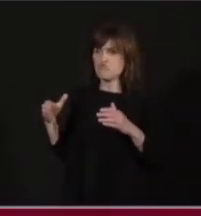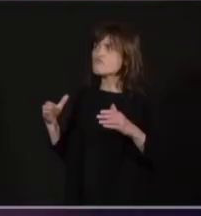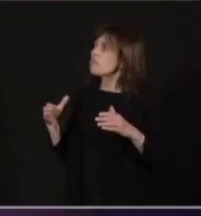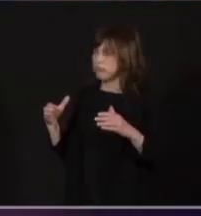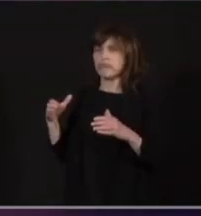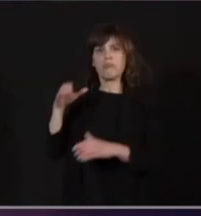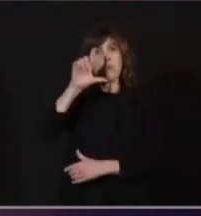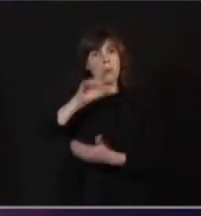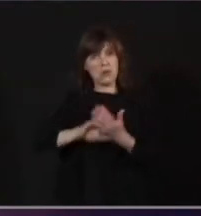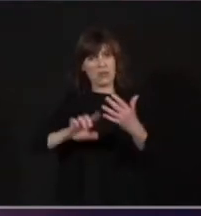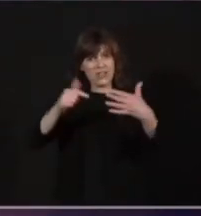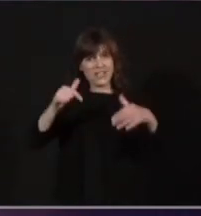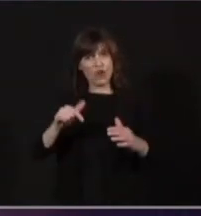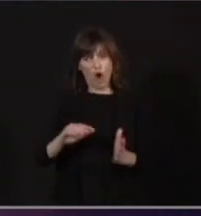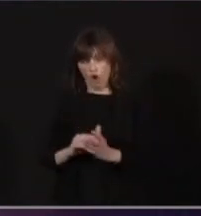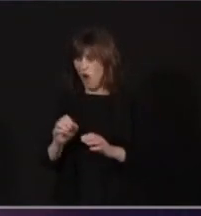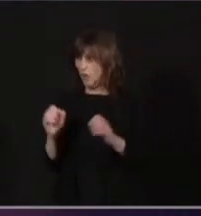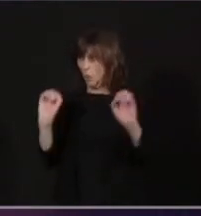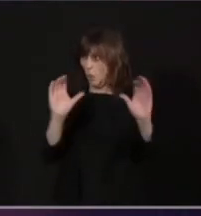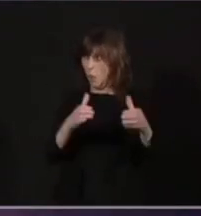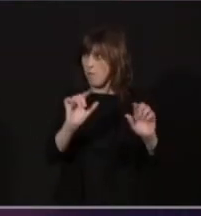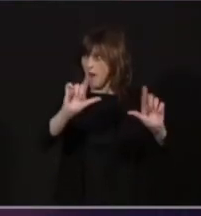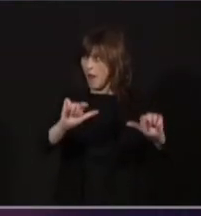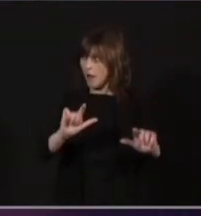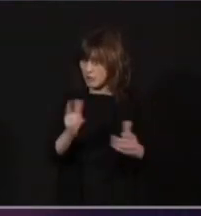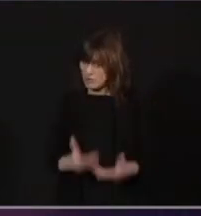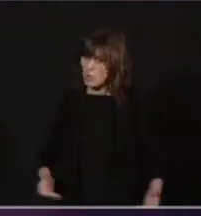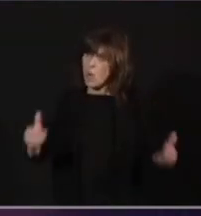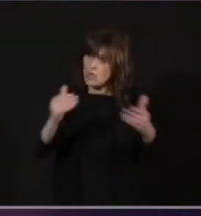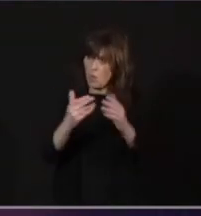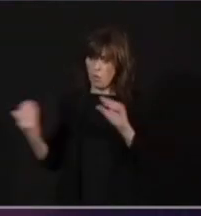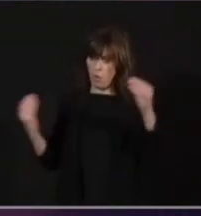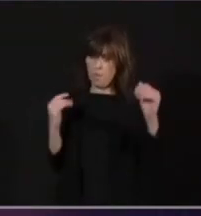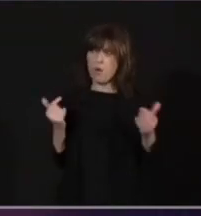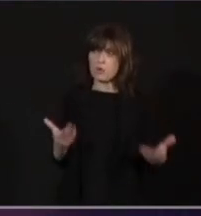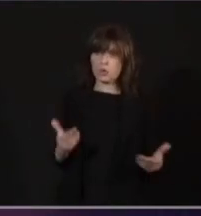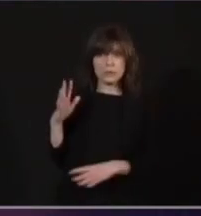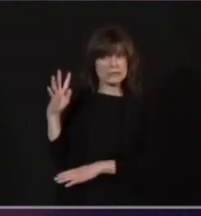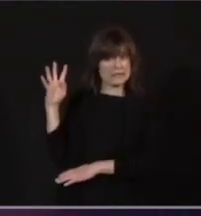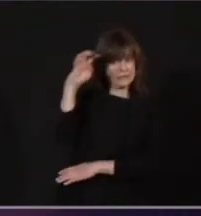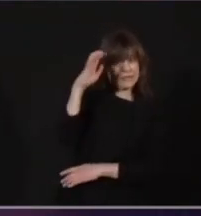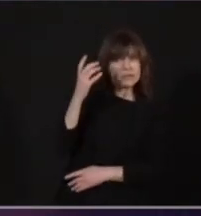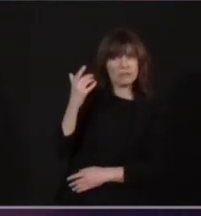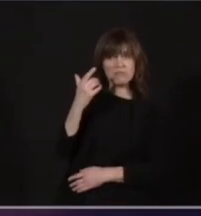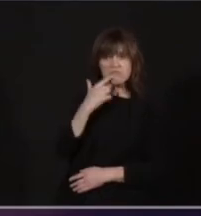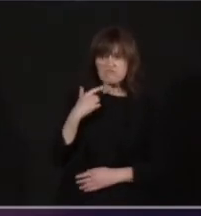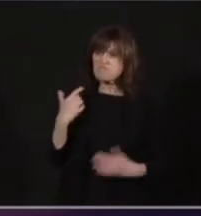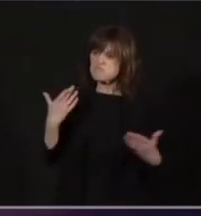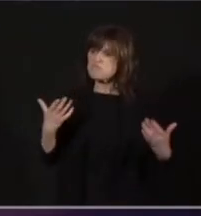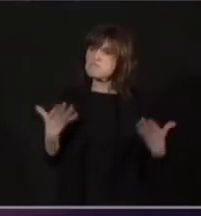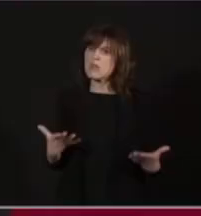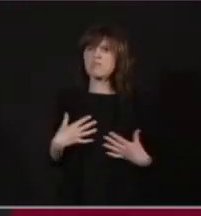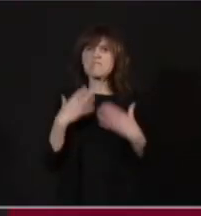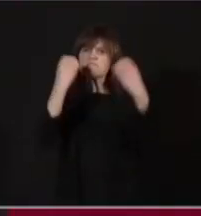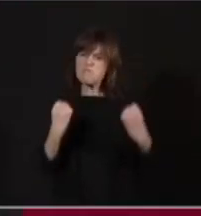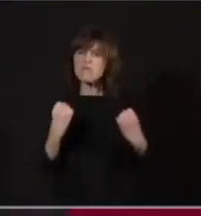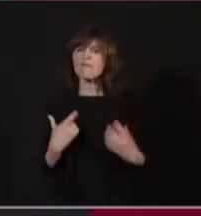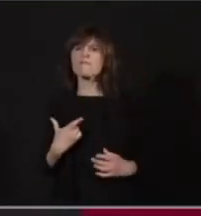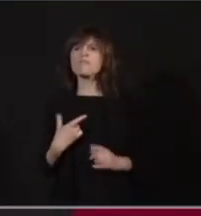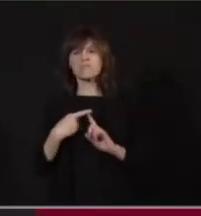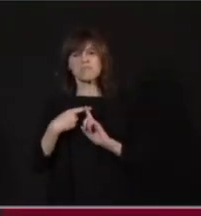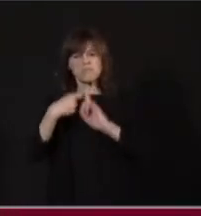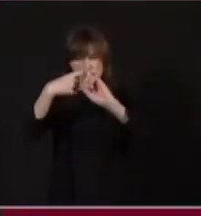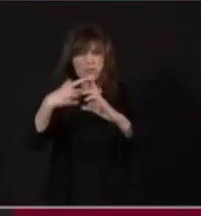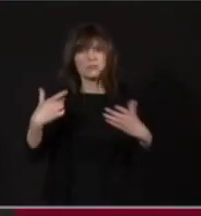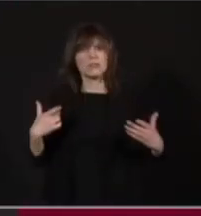un groupe dans des circonstances beaucoup plus difficiles que maintenant. Et nous sommes offensifs, nous sommes optimistes. Et